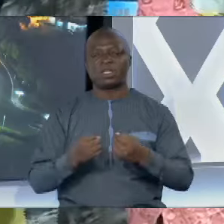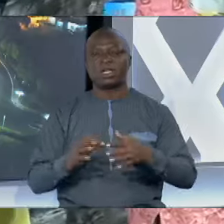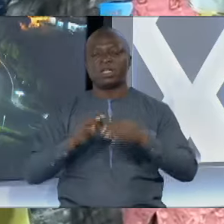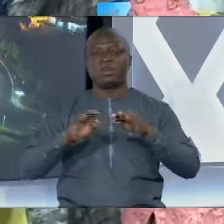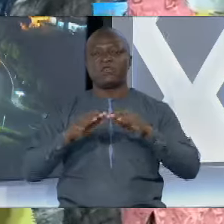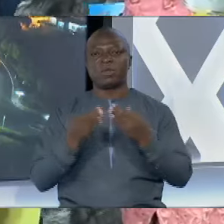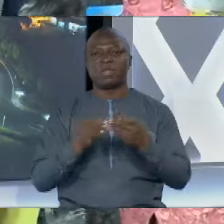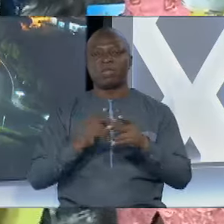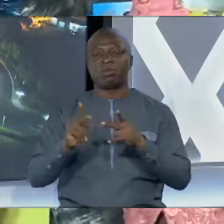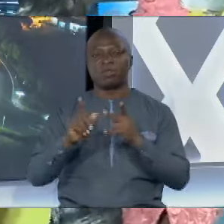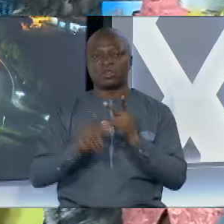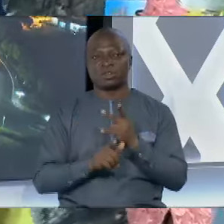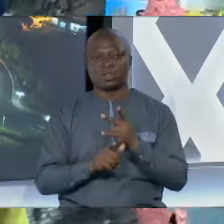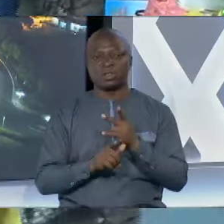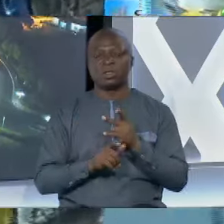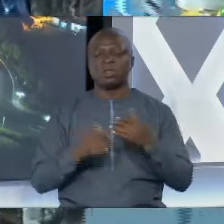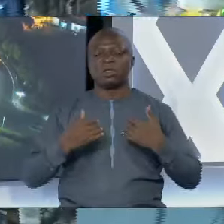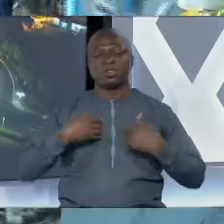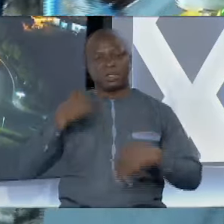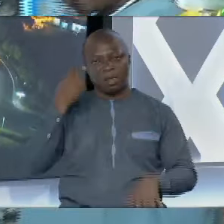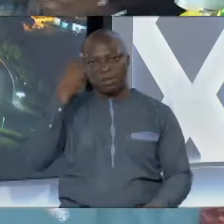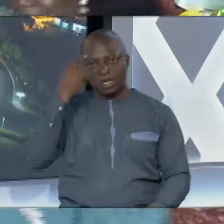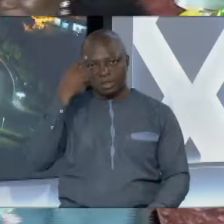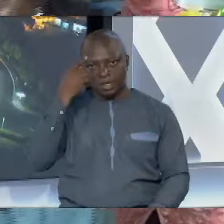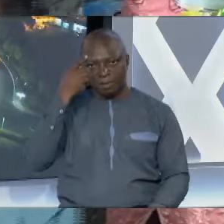et professionnels. J'ai pensé